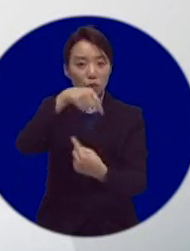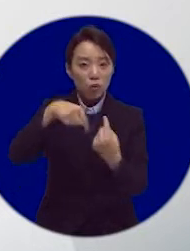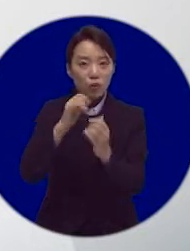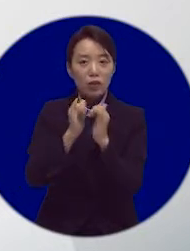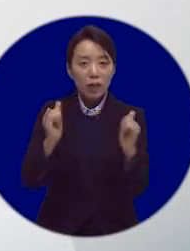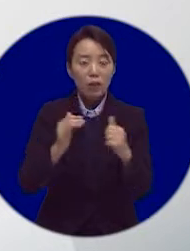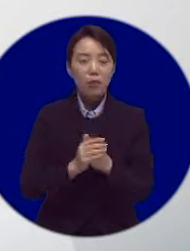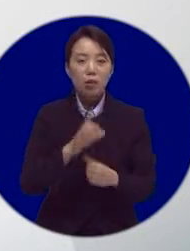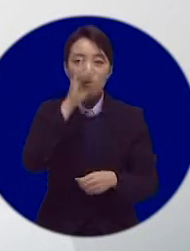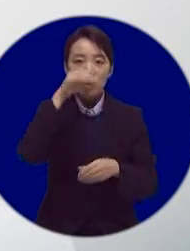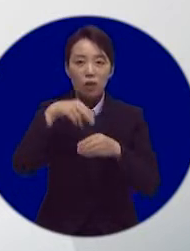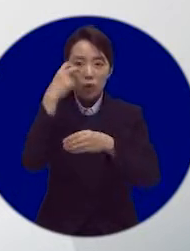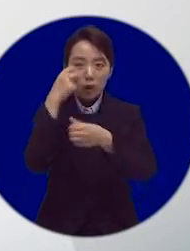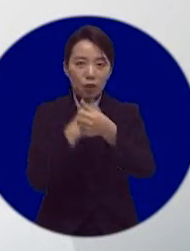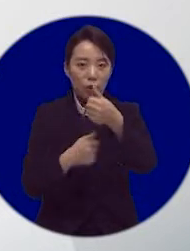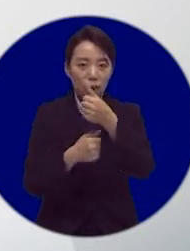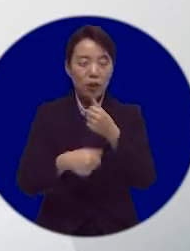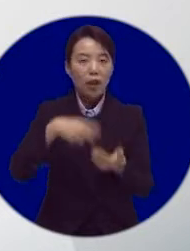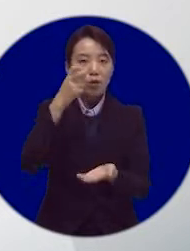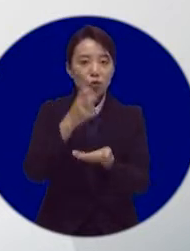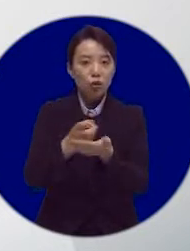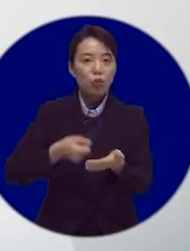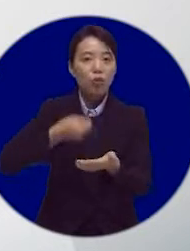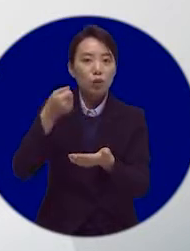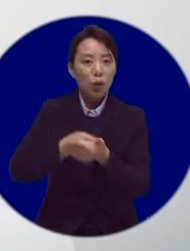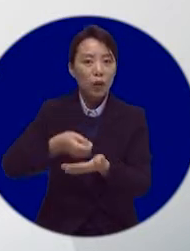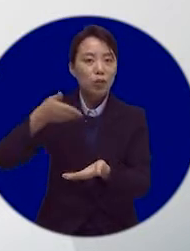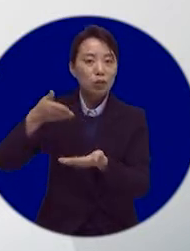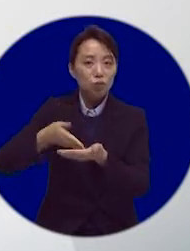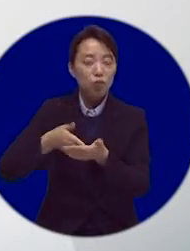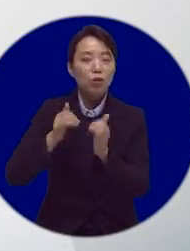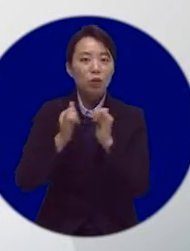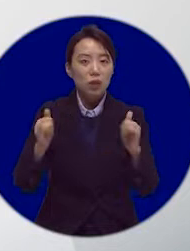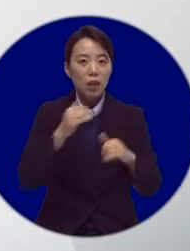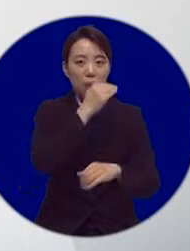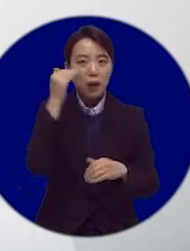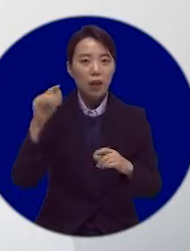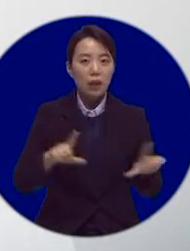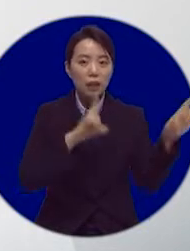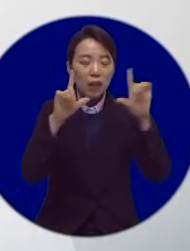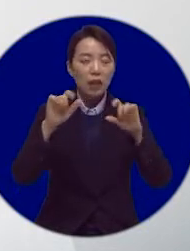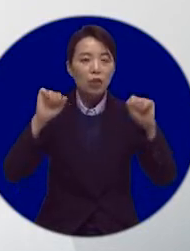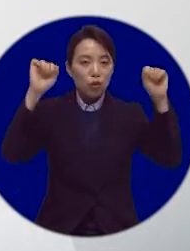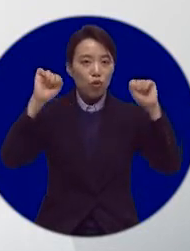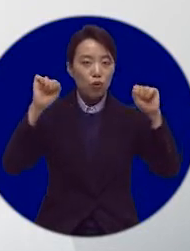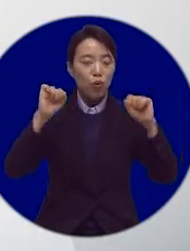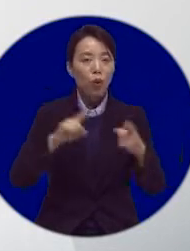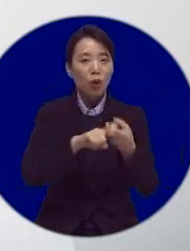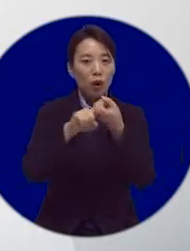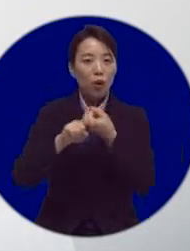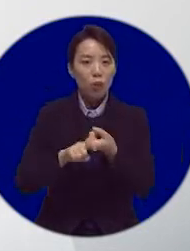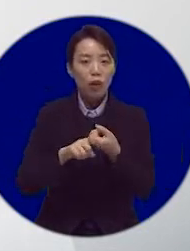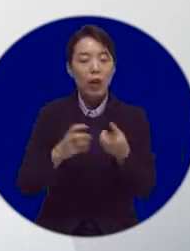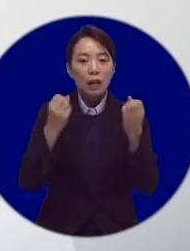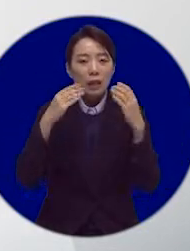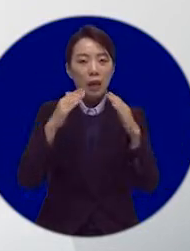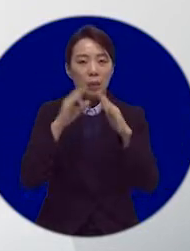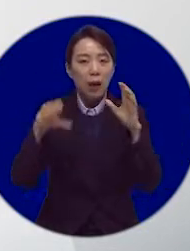등 중앙선거관리위원회 규칙으로 정하는 언론인, 바르게 살기 운동협의회, 새마을